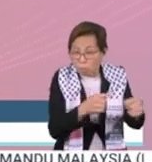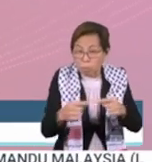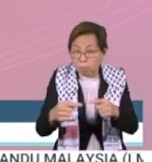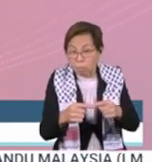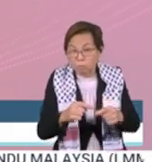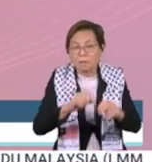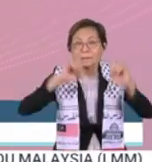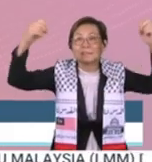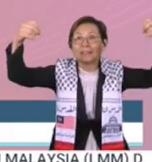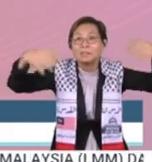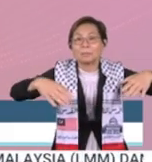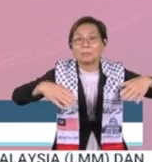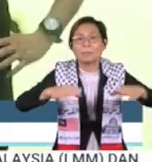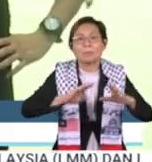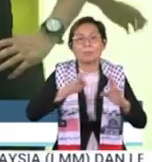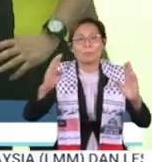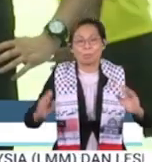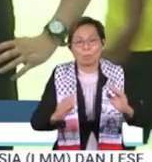Nasional Bukit Jalil.